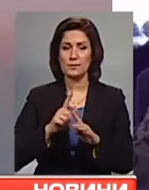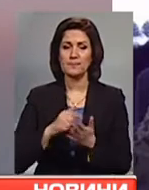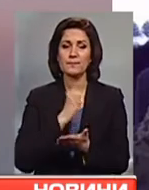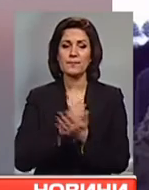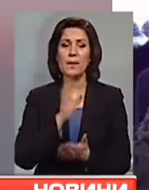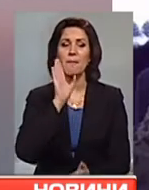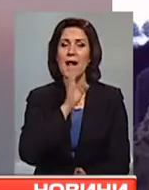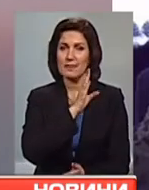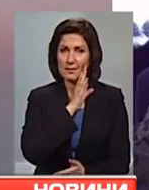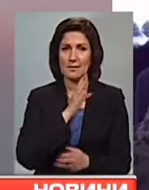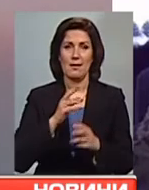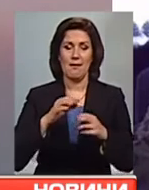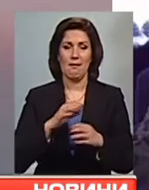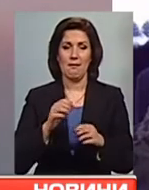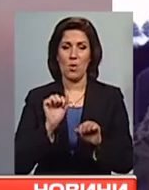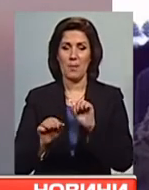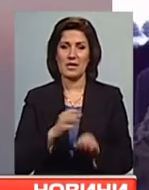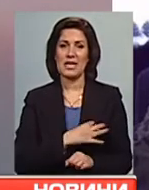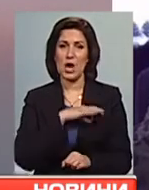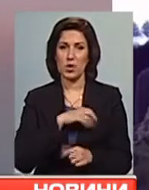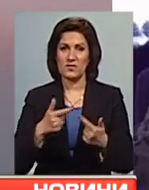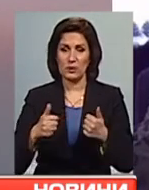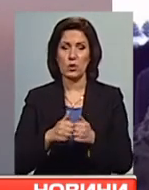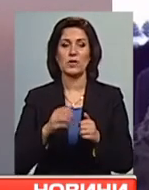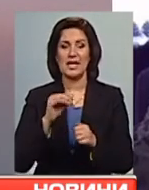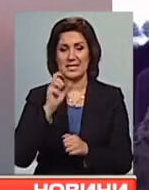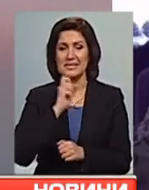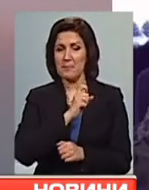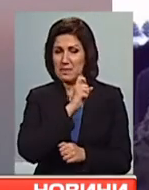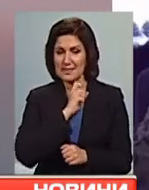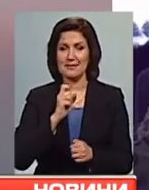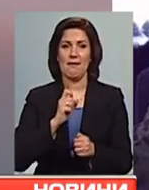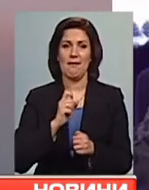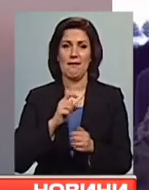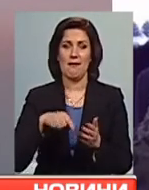підтвердила мати командира розвідроти із Новосибірська, кого академ містечка.